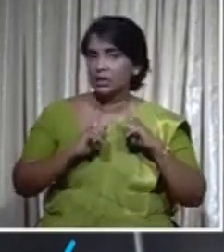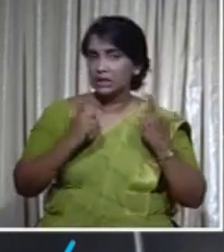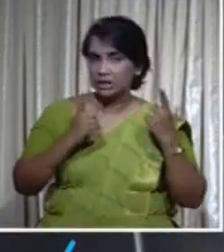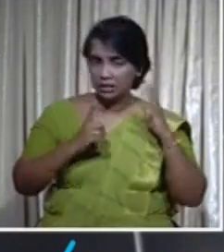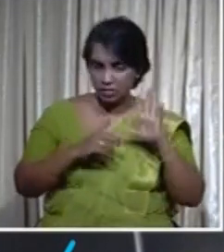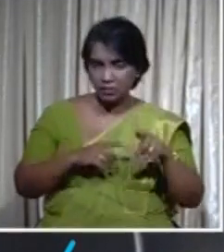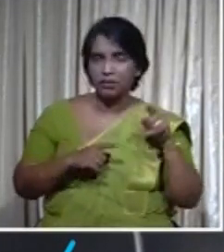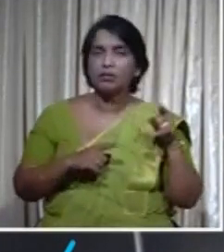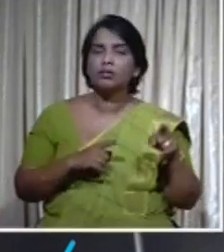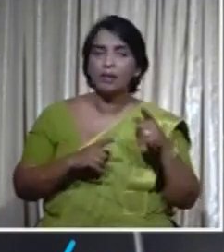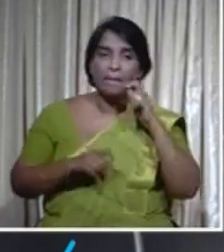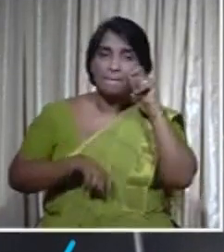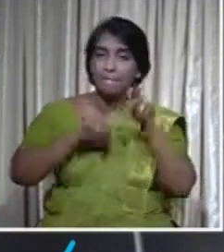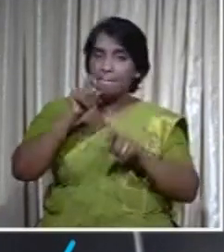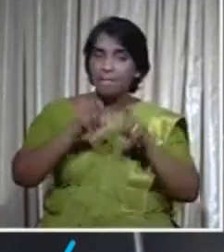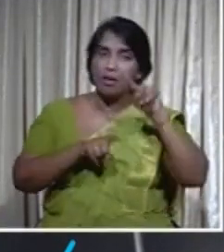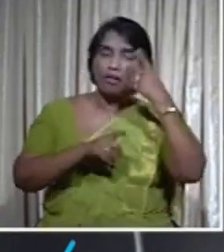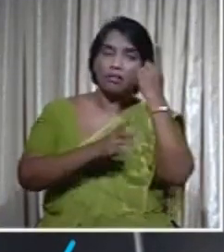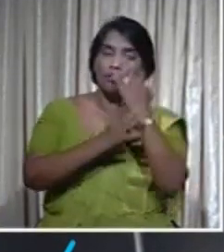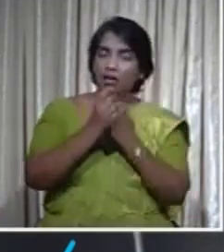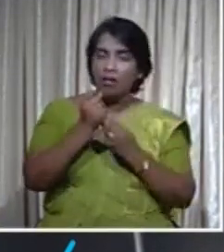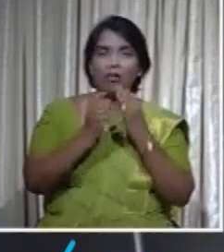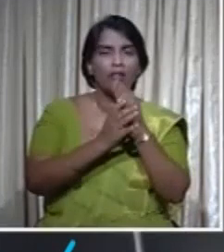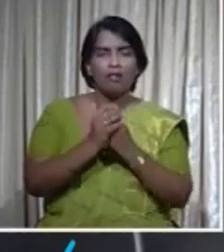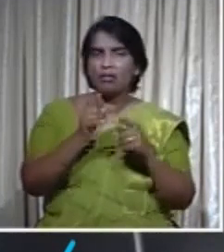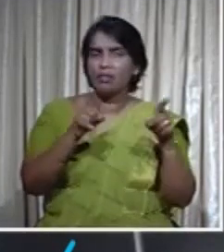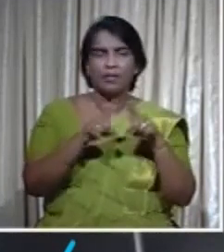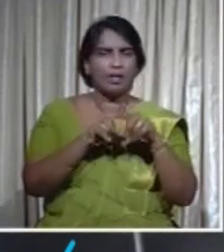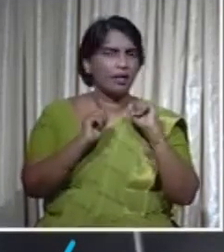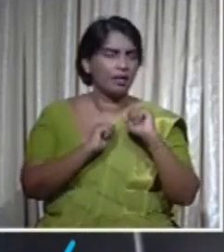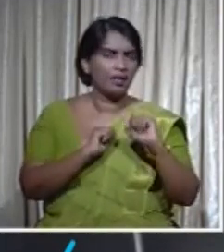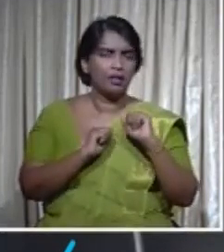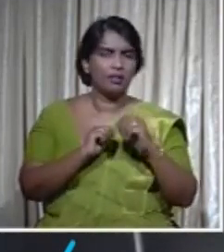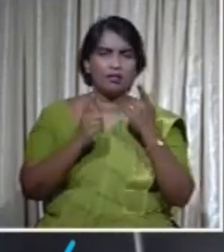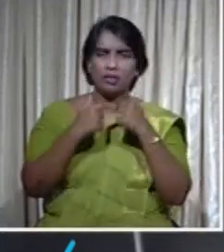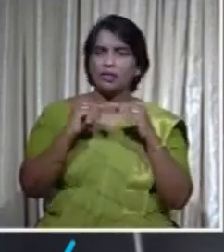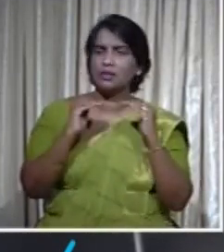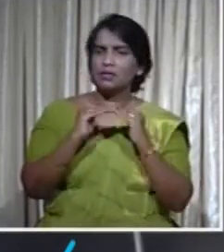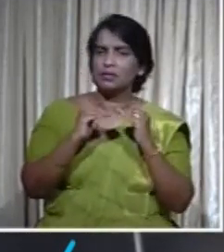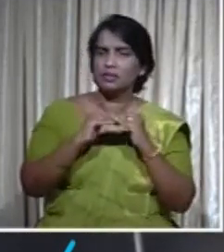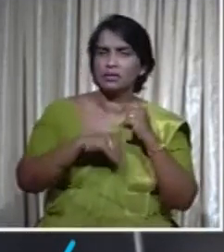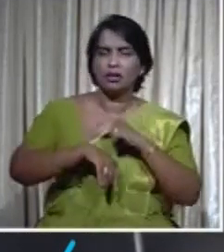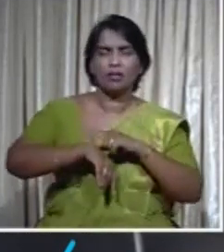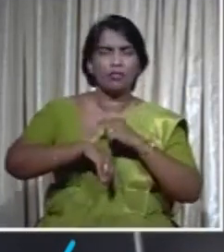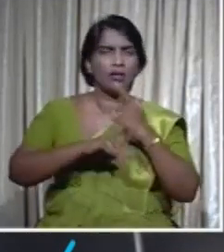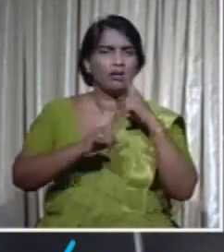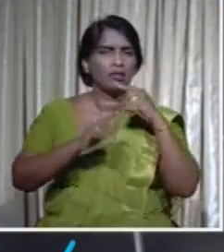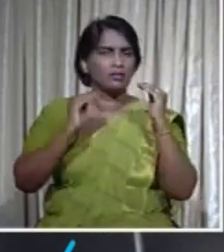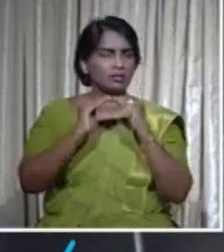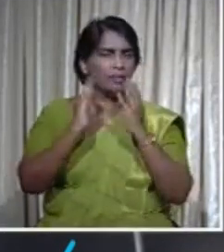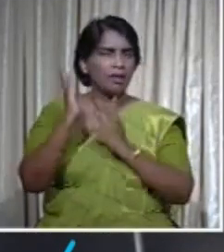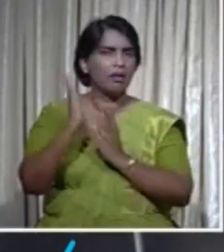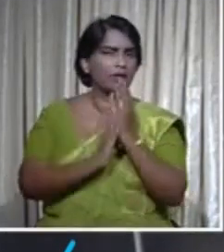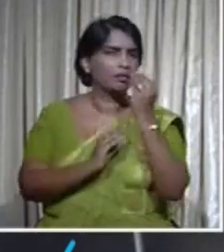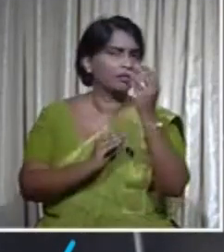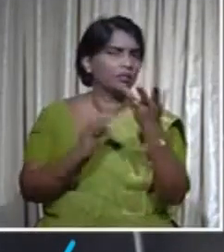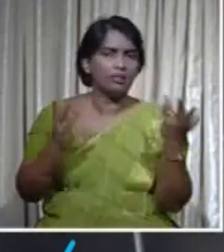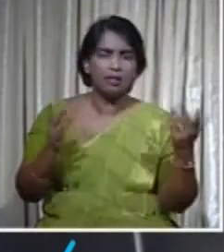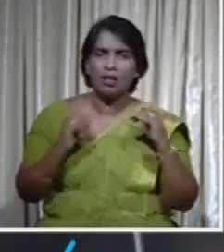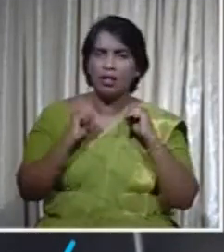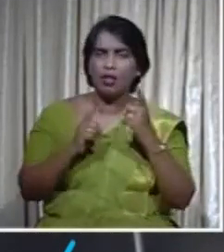ஏனைய சமயங்களுக்கு சம உரிமை அந்தஸ்து வழங்கப்படவில்லை அதற்கான நிதிகளை ஏன் ஒதுக்கவில்லை என்ற